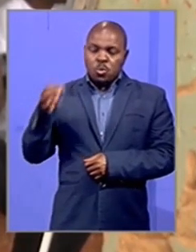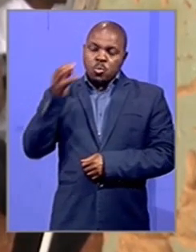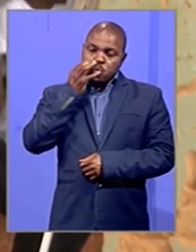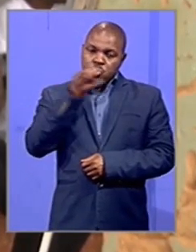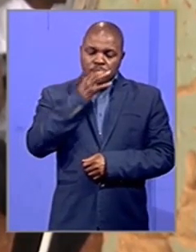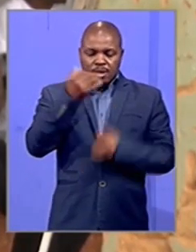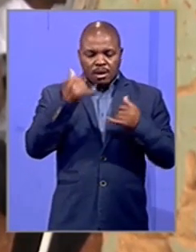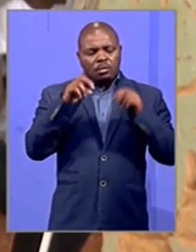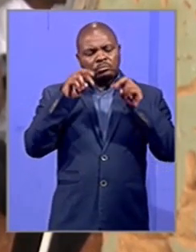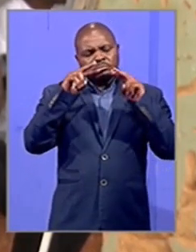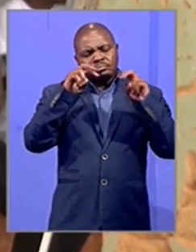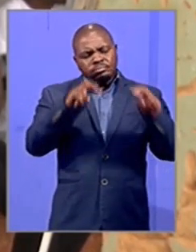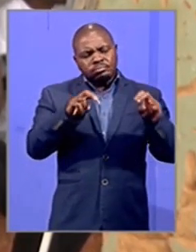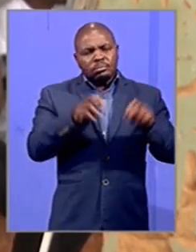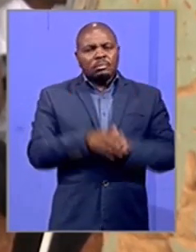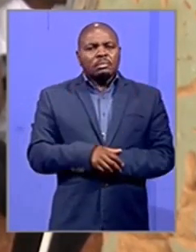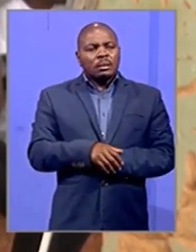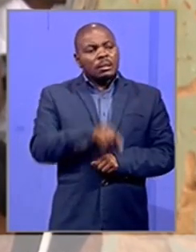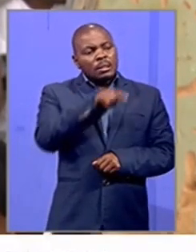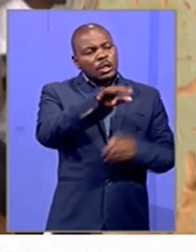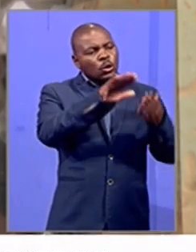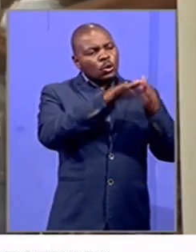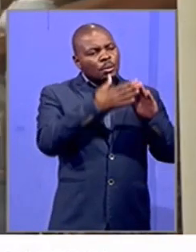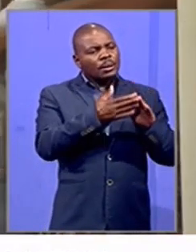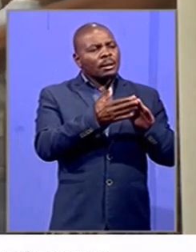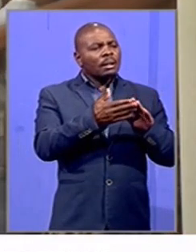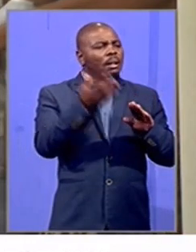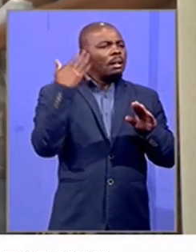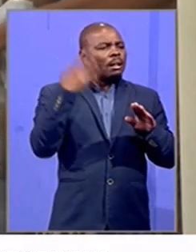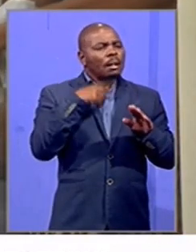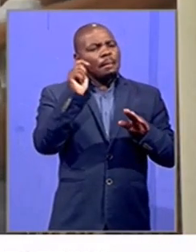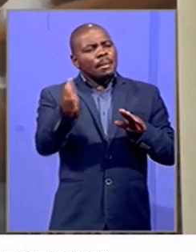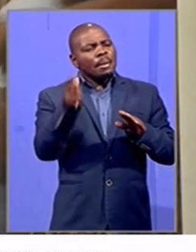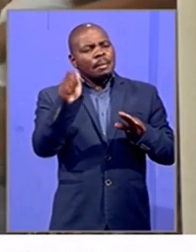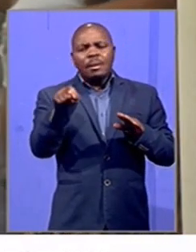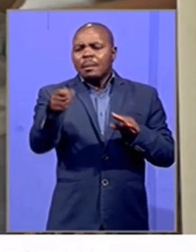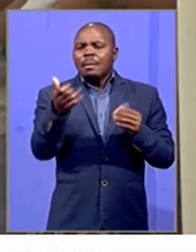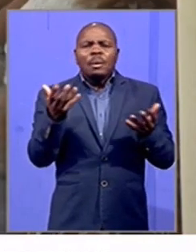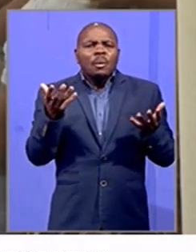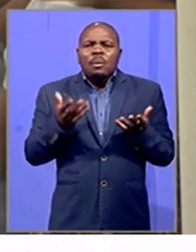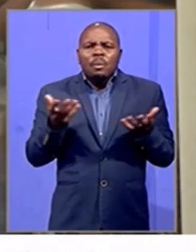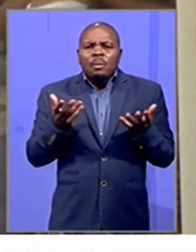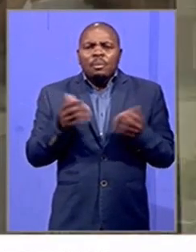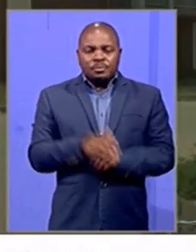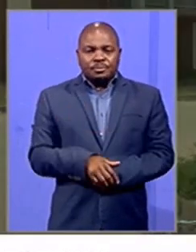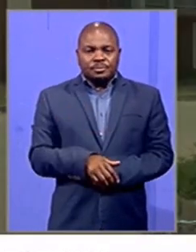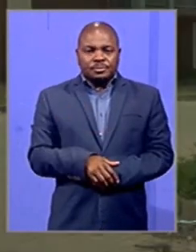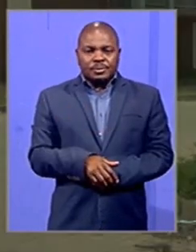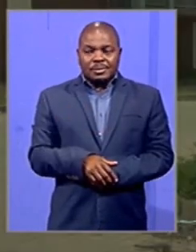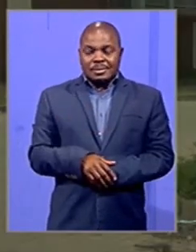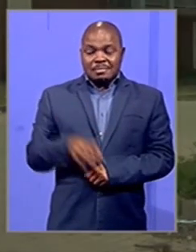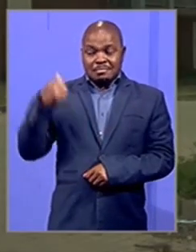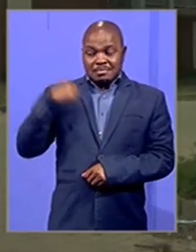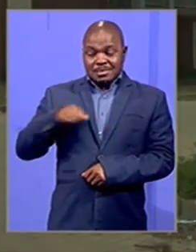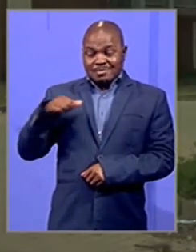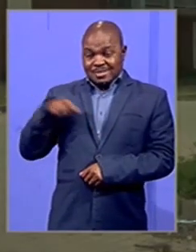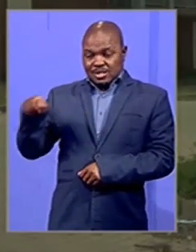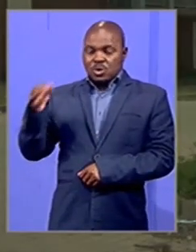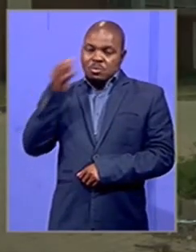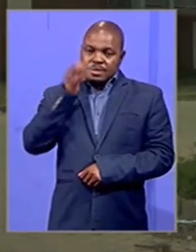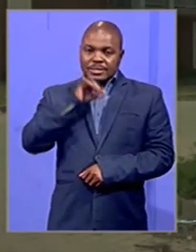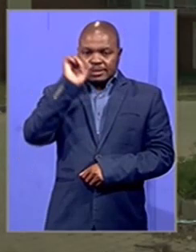o batlisisa gore madi a ntse baagi bano ba reng ba ntse ba a duela a felletse kae. Masepala o ikanne go